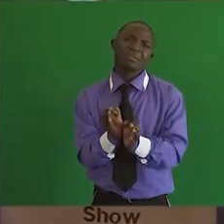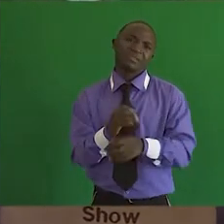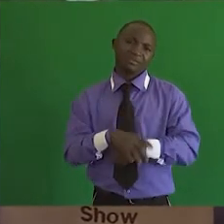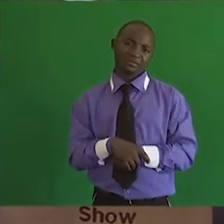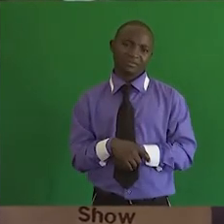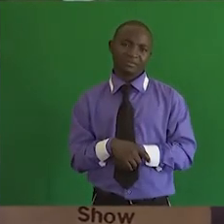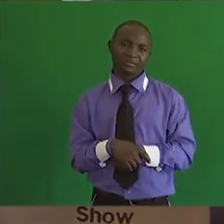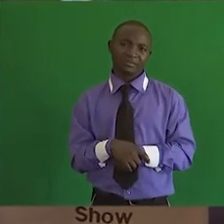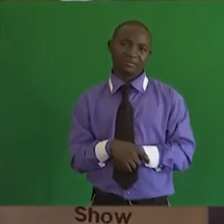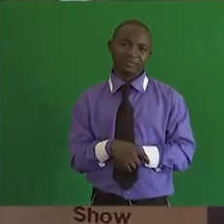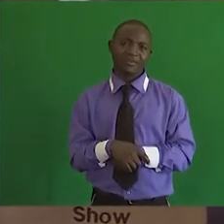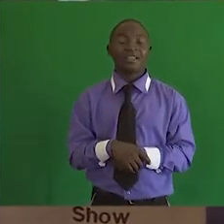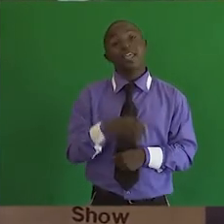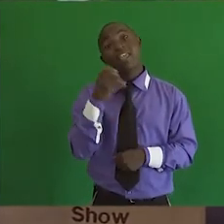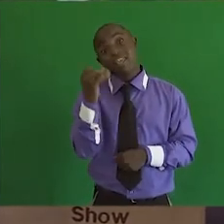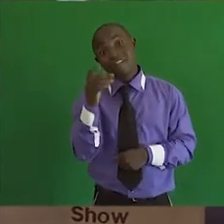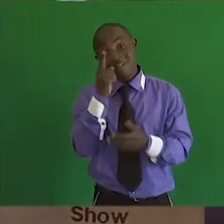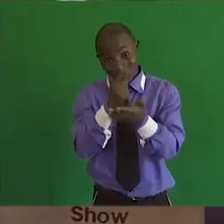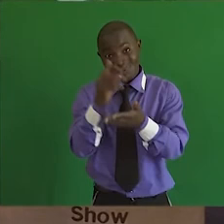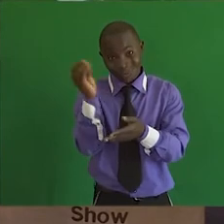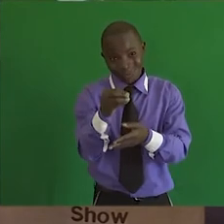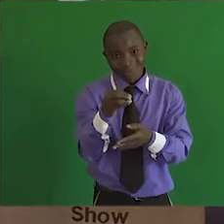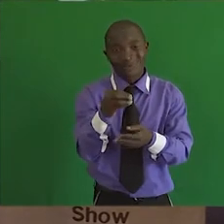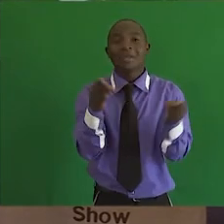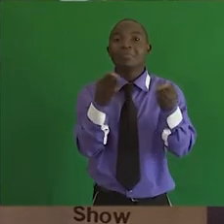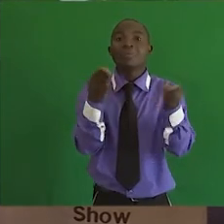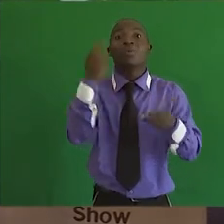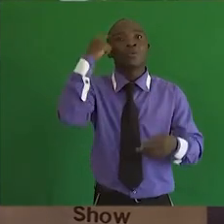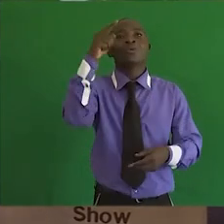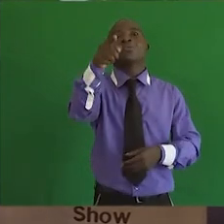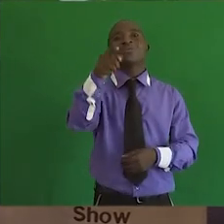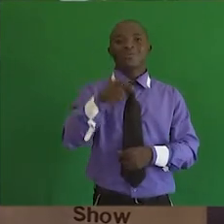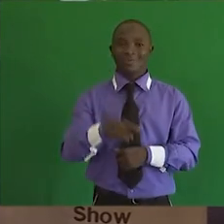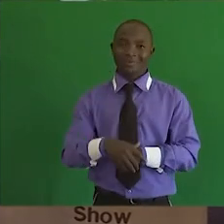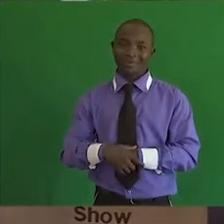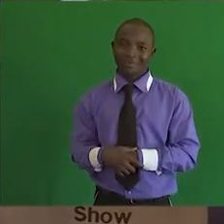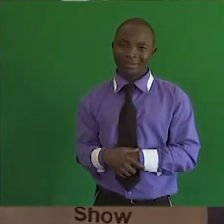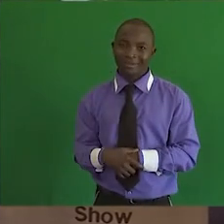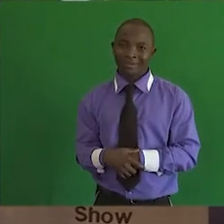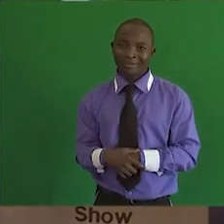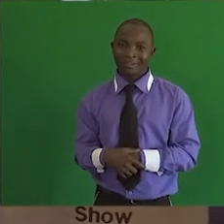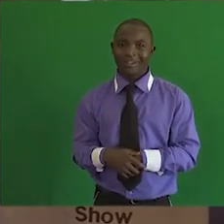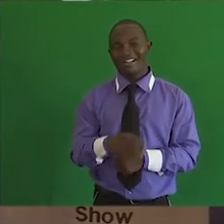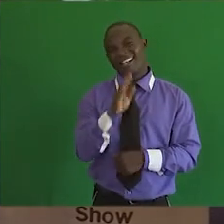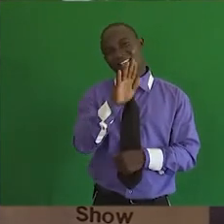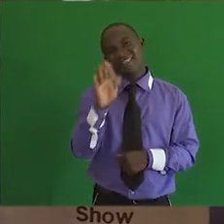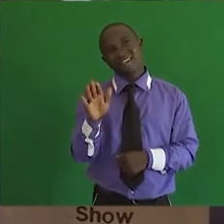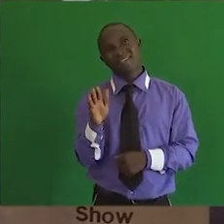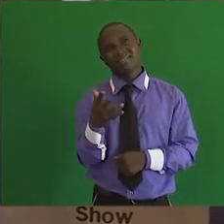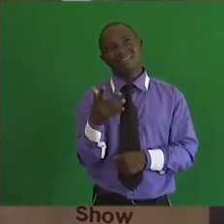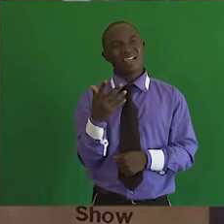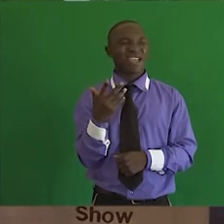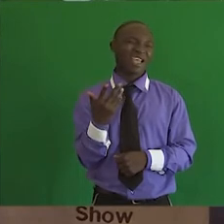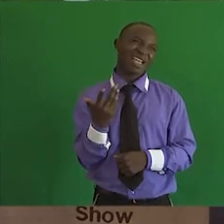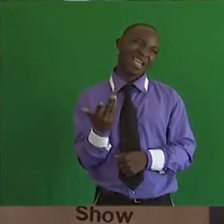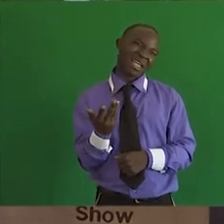zvaunomira amainda amai murume wako ndimurume wako haikona kuti anzi murume wangu ndomudamba kana nepanze mudei Ndosaka muchizoona kuti kana